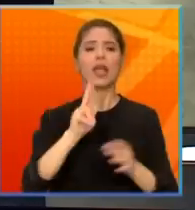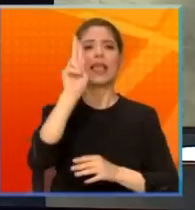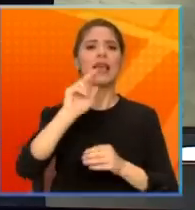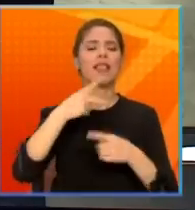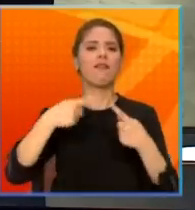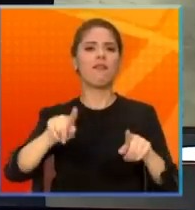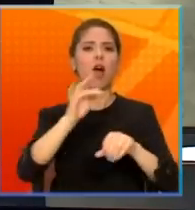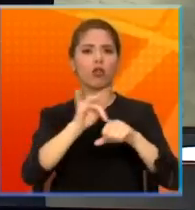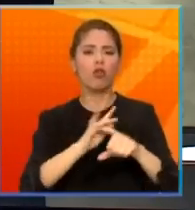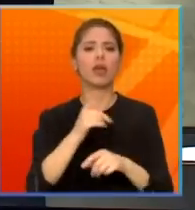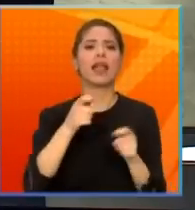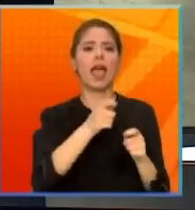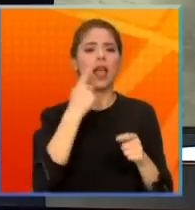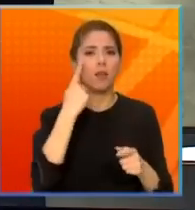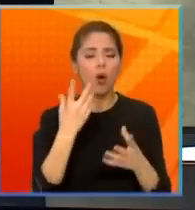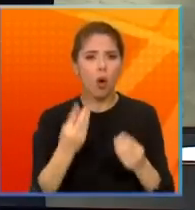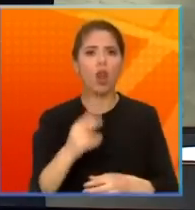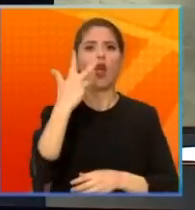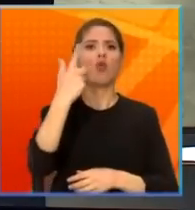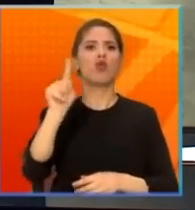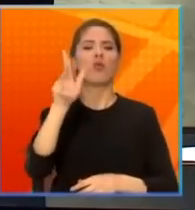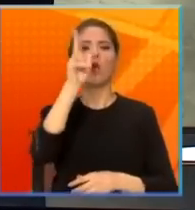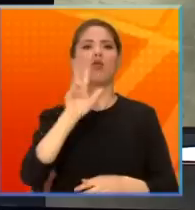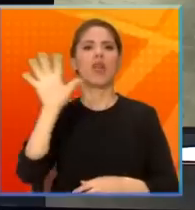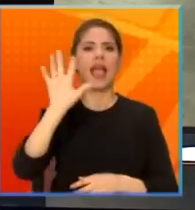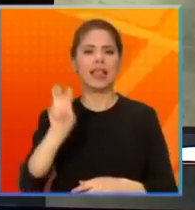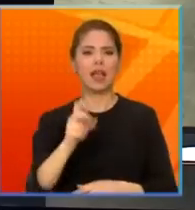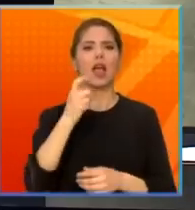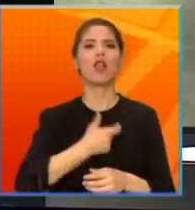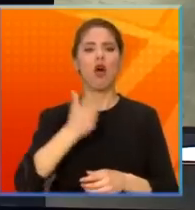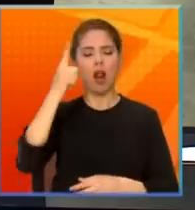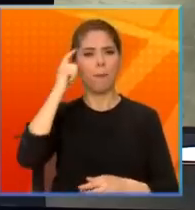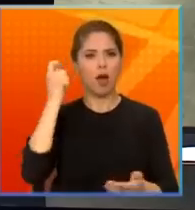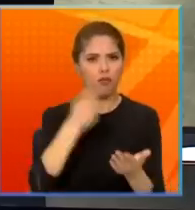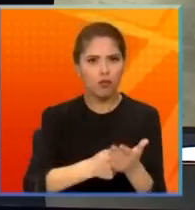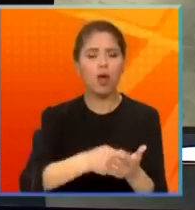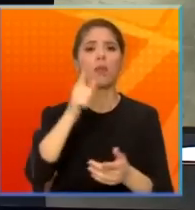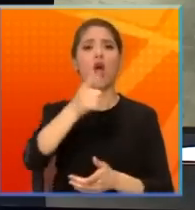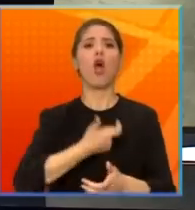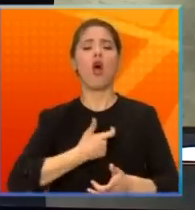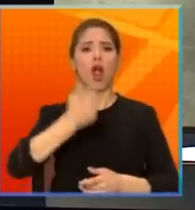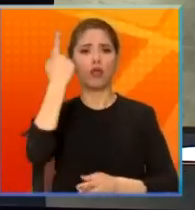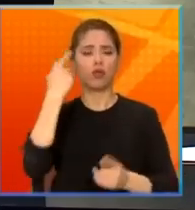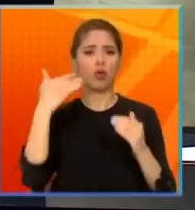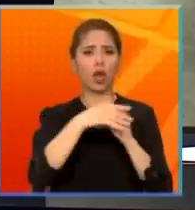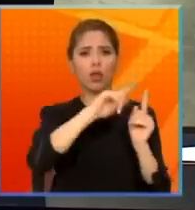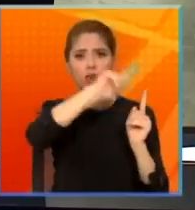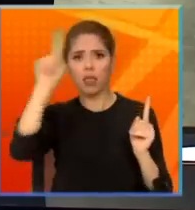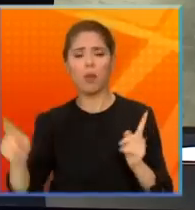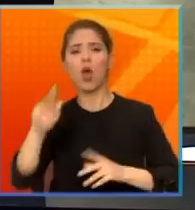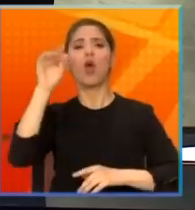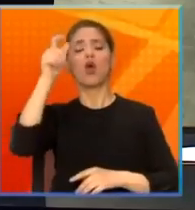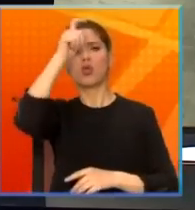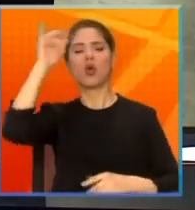ülkede eğitim gören 3358 öğrenci çağrıya uyup başvuru yaptı. Öğrenciler dün geceden bu yana Türk